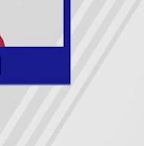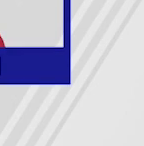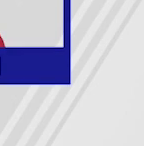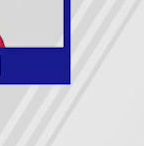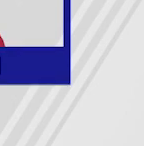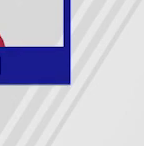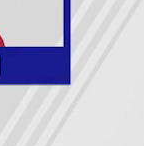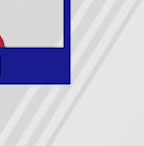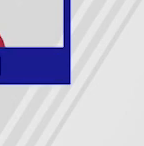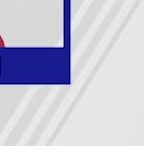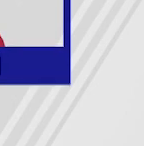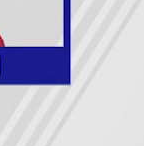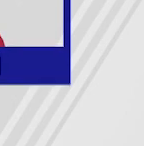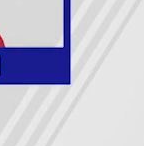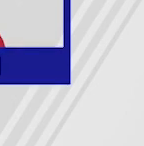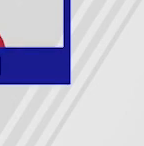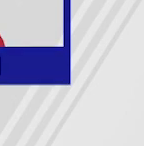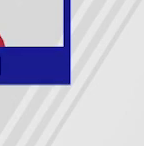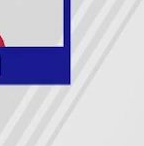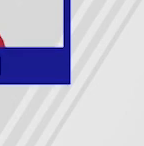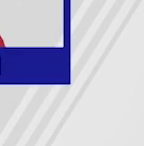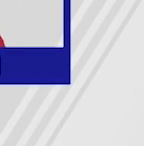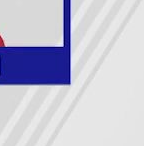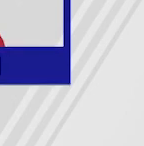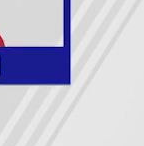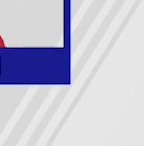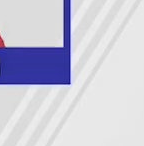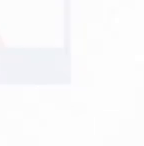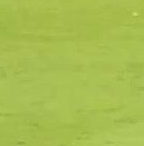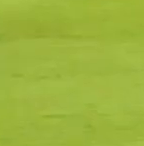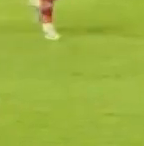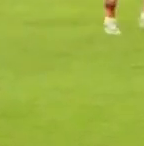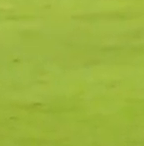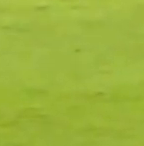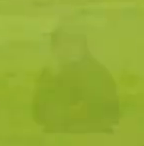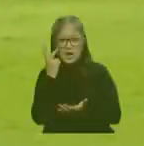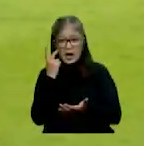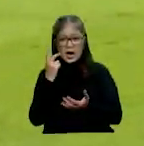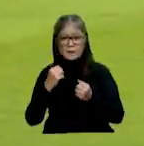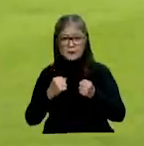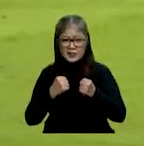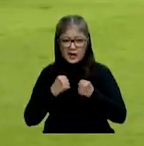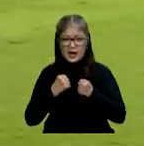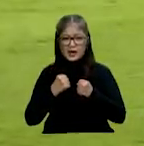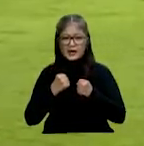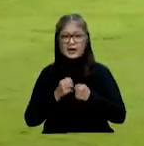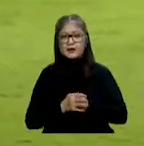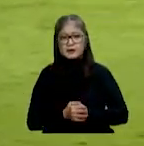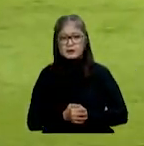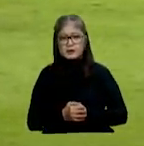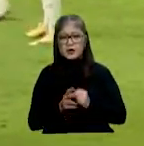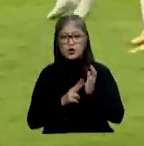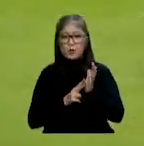Asnawi Mangkualam diprediksi akan menjadi palang pintu pertahanan timnas Indonesia. Pemain ketiga, Coach Shin Tae-yong kembali akan